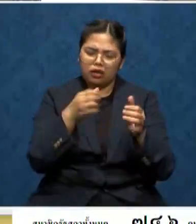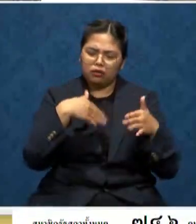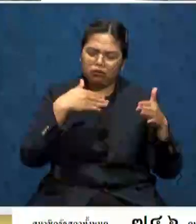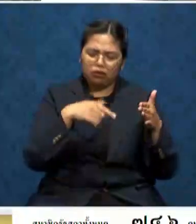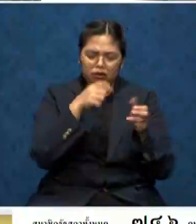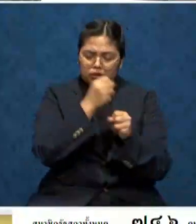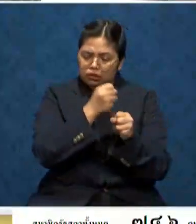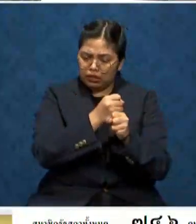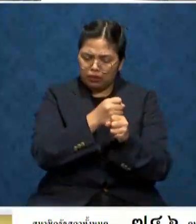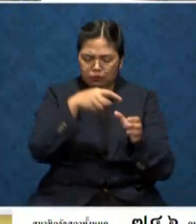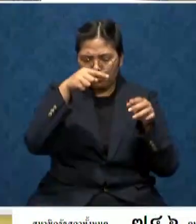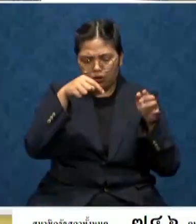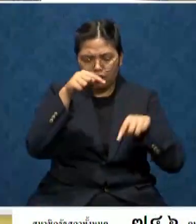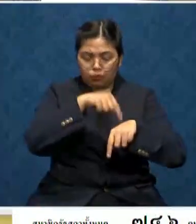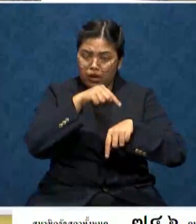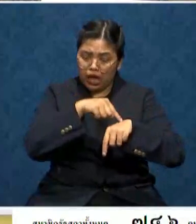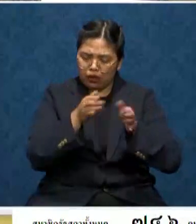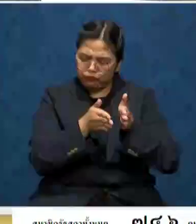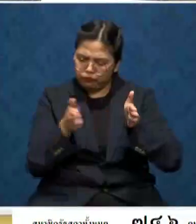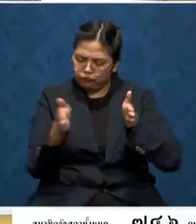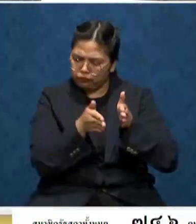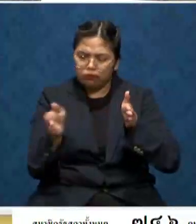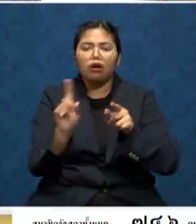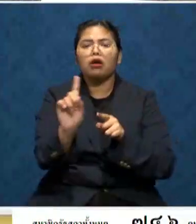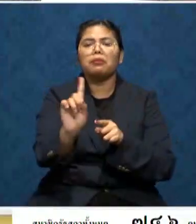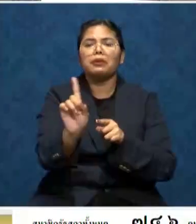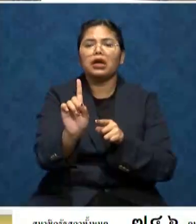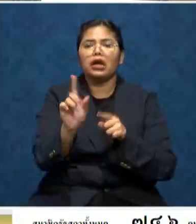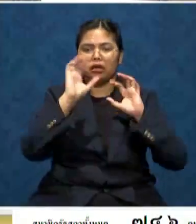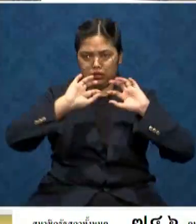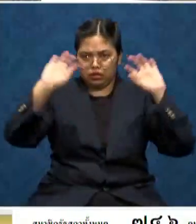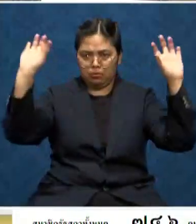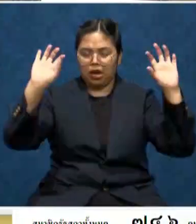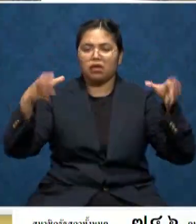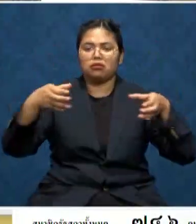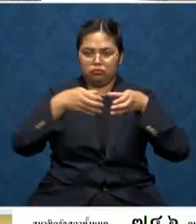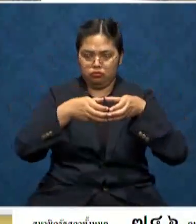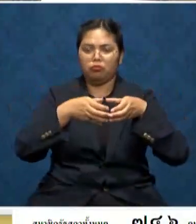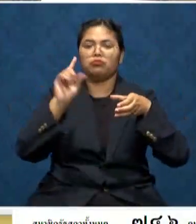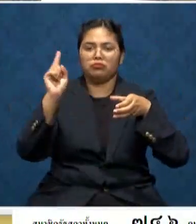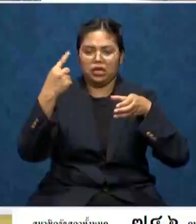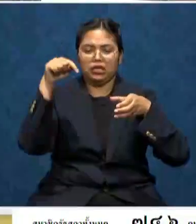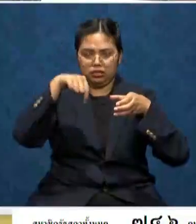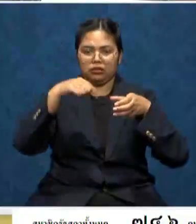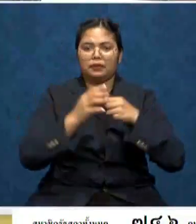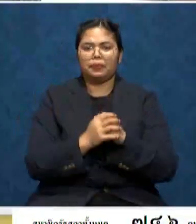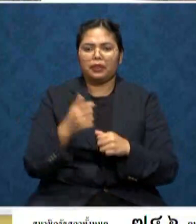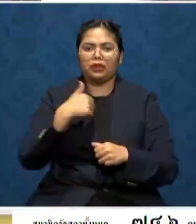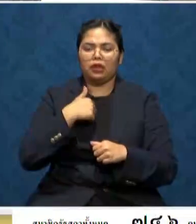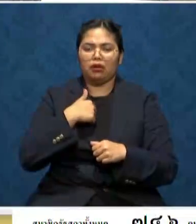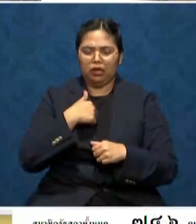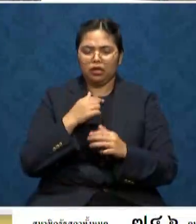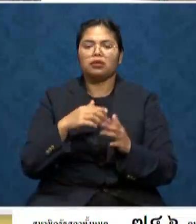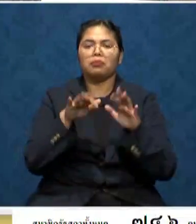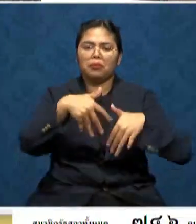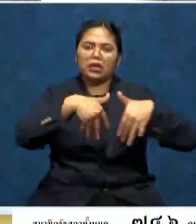ได้ใชวงเวลาที่เหมาะสมแล้วก็ไดช่งรัฐบารช่นนี้เพื่ใหชัดเจนสรางขวนกำลงใจใหกปชาชนในการท